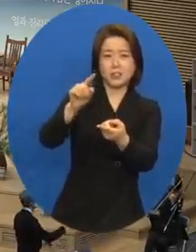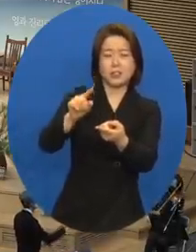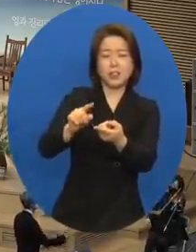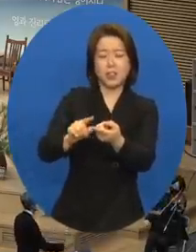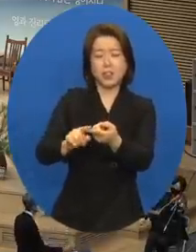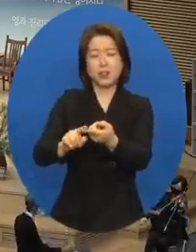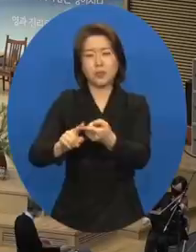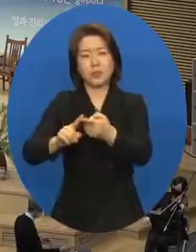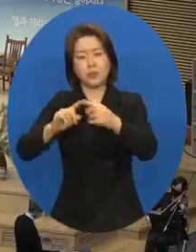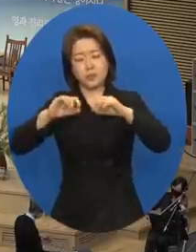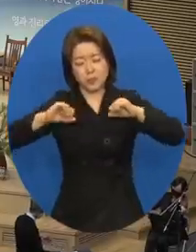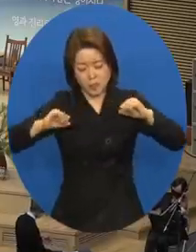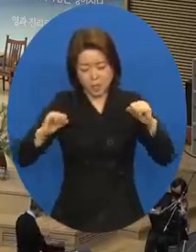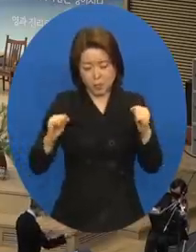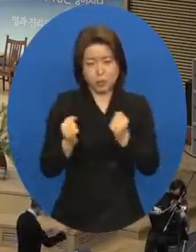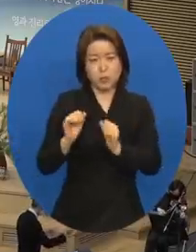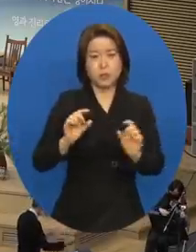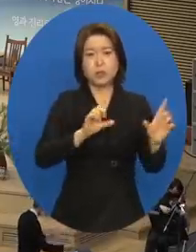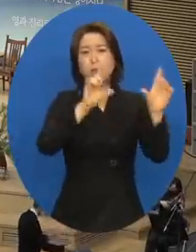이끄시는 대로